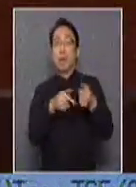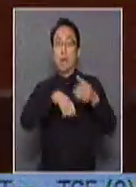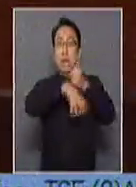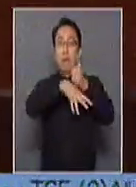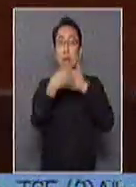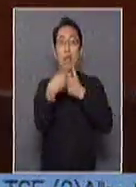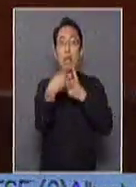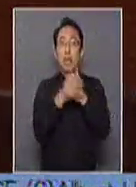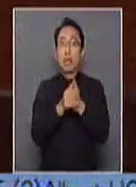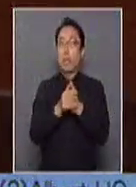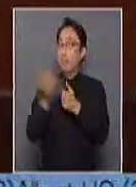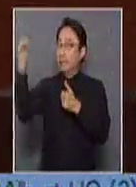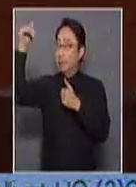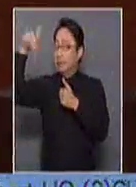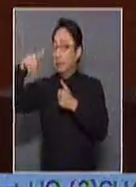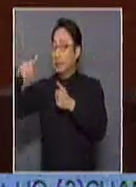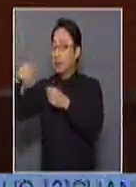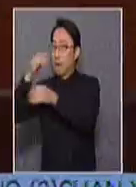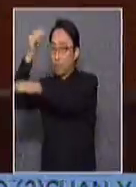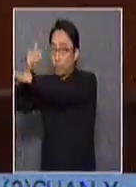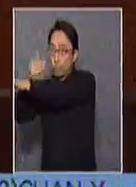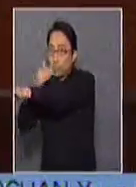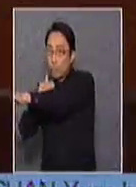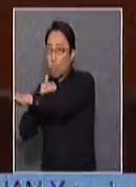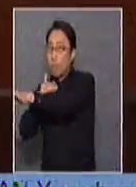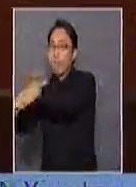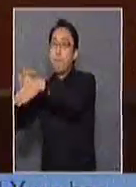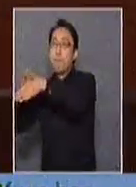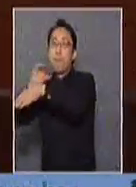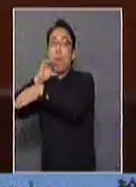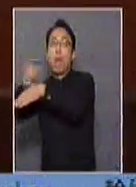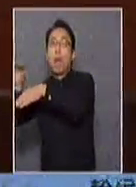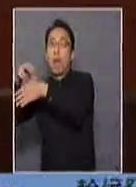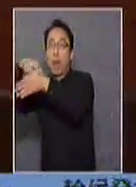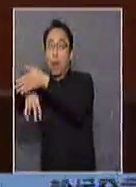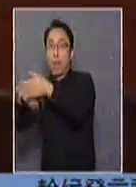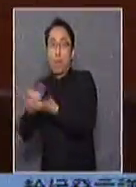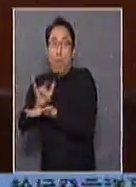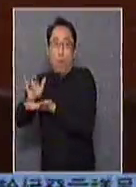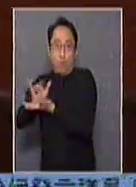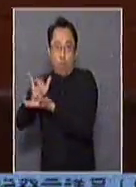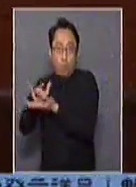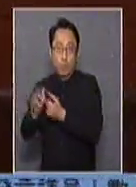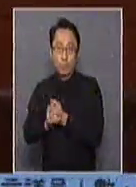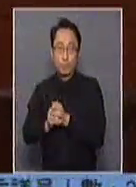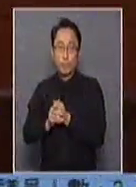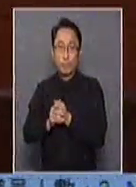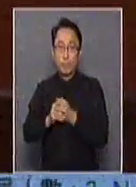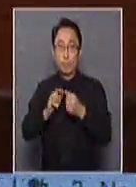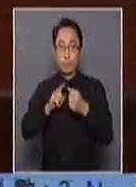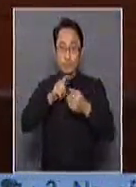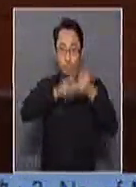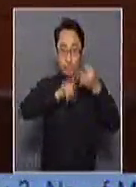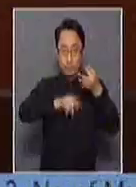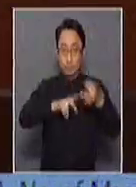山間竹筍，嘴尖皮厚，腹中空。毛泽东毛主席曾经都